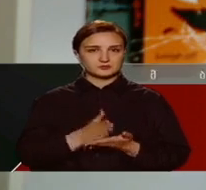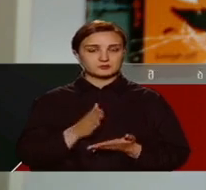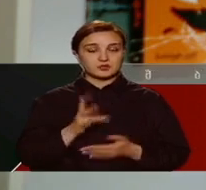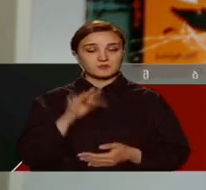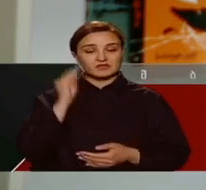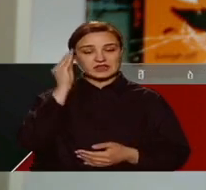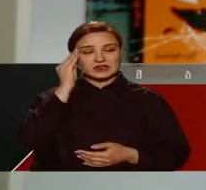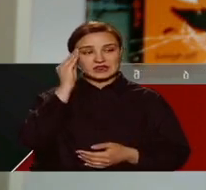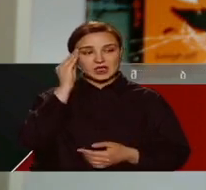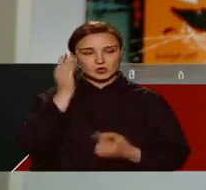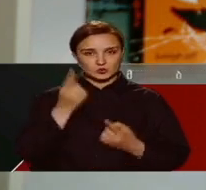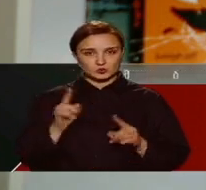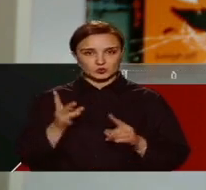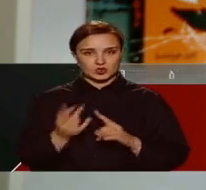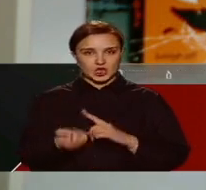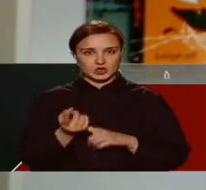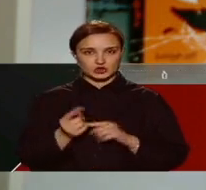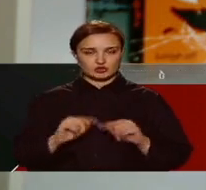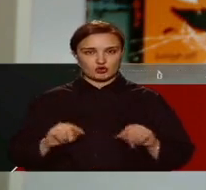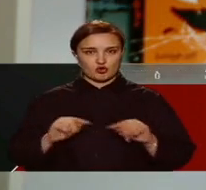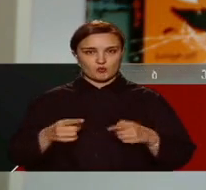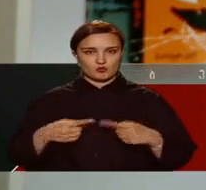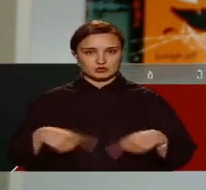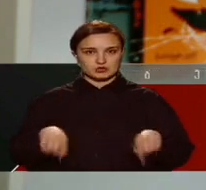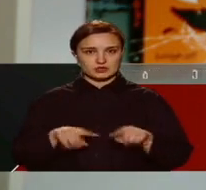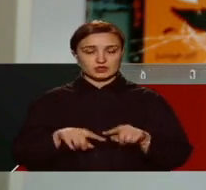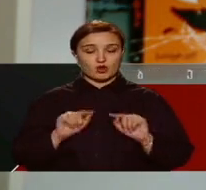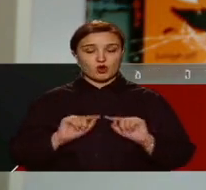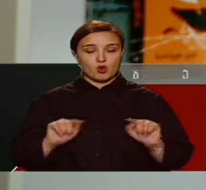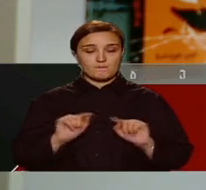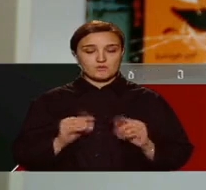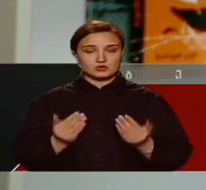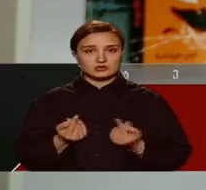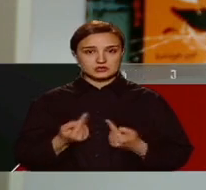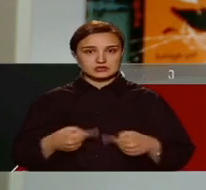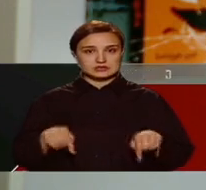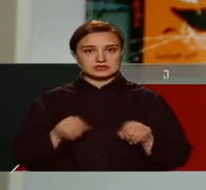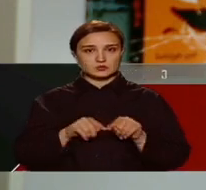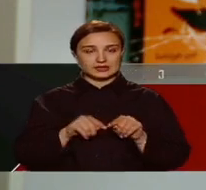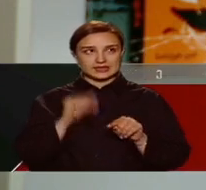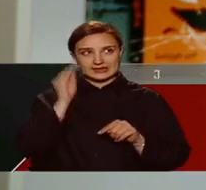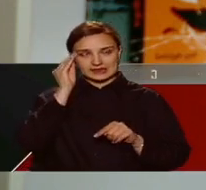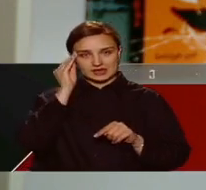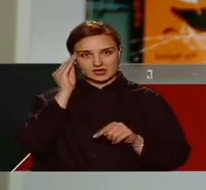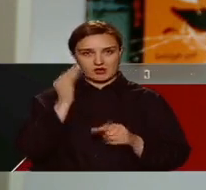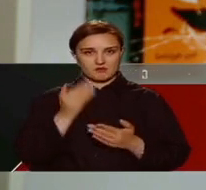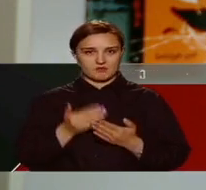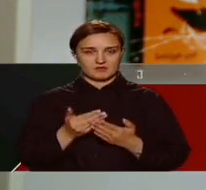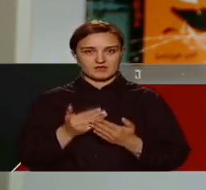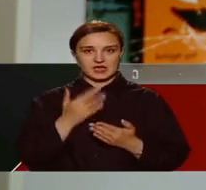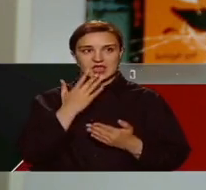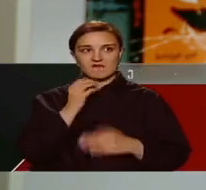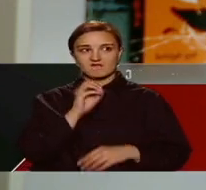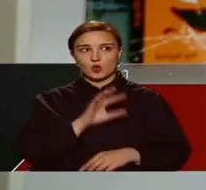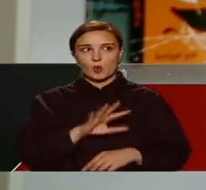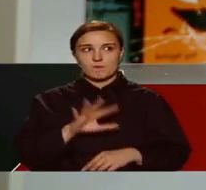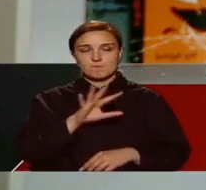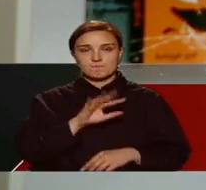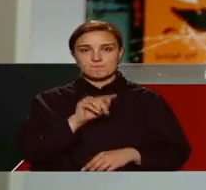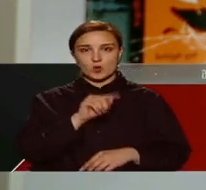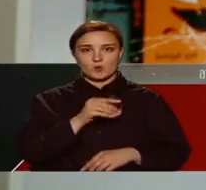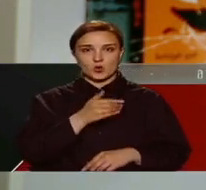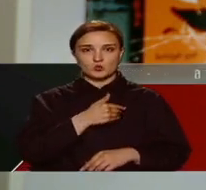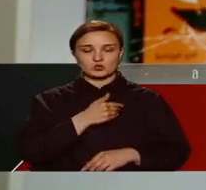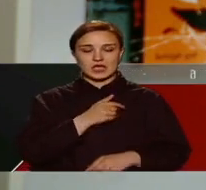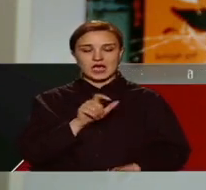იდეა უნდა გაჩნდეს ოპოზიციაში. Და რაღაცნაირად ოპოზიციური იდეა, რომელსაც აი ევროპელობა უნდა ამწუთას,